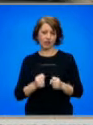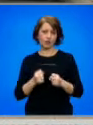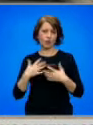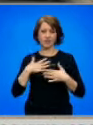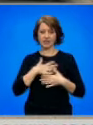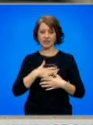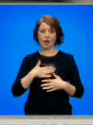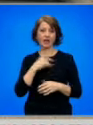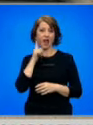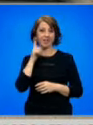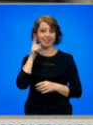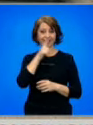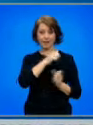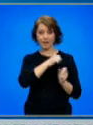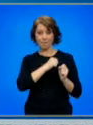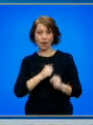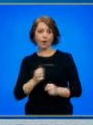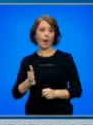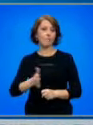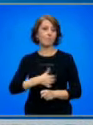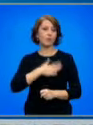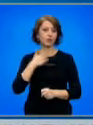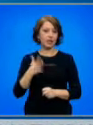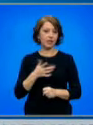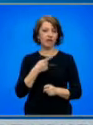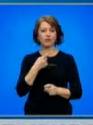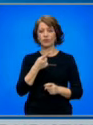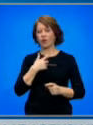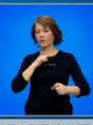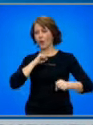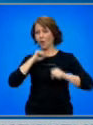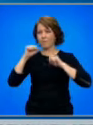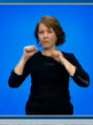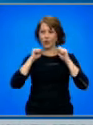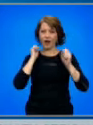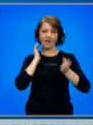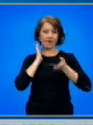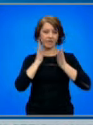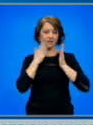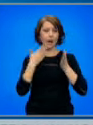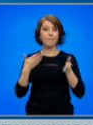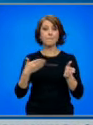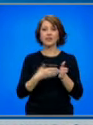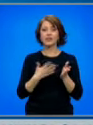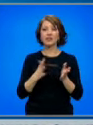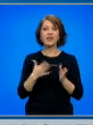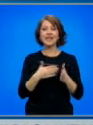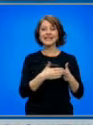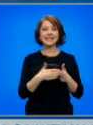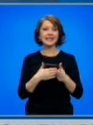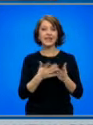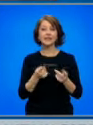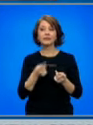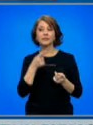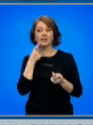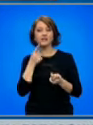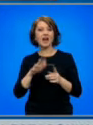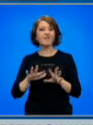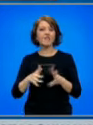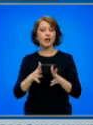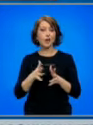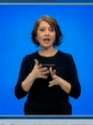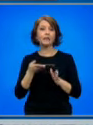е починала от раните си. Случаят предизвика бурна реакция в социалните мрежи. Причината, според съседи, има голяма вероятност